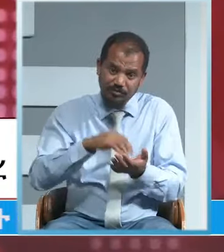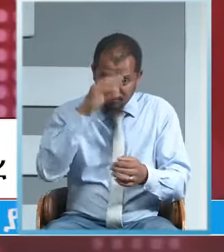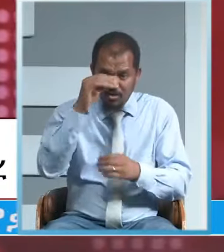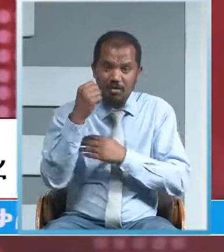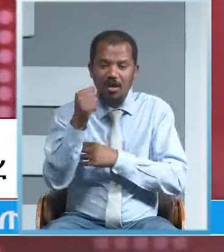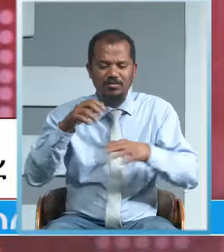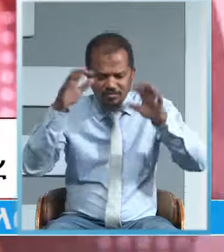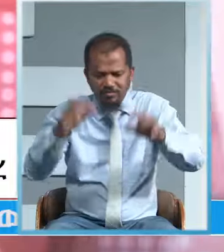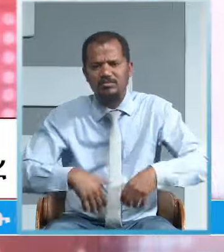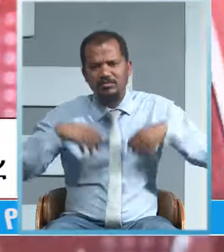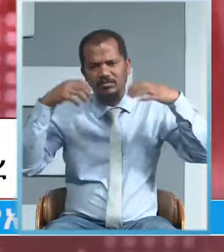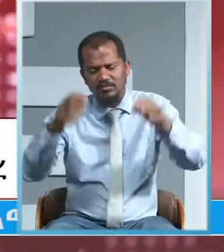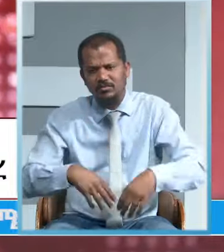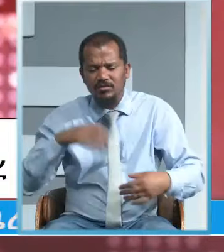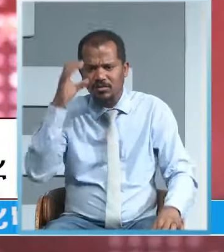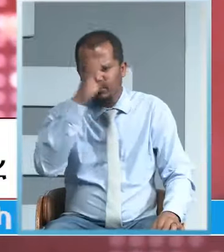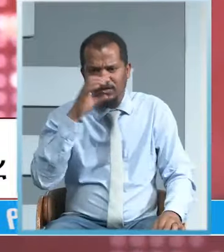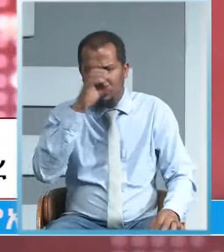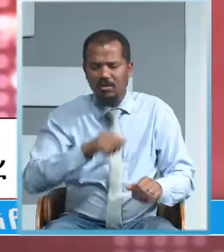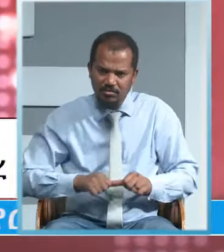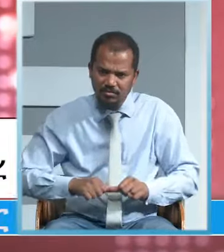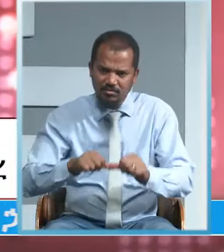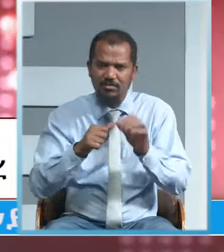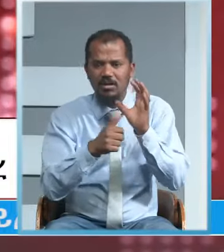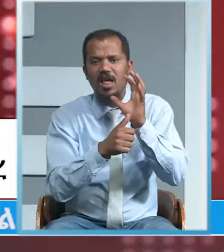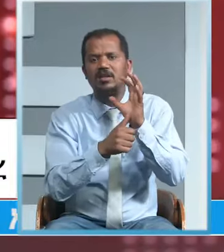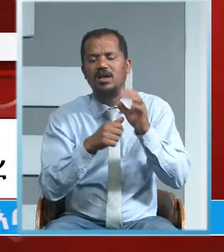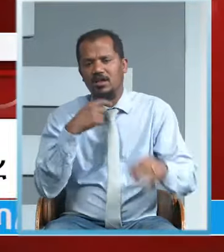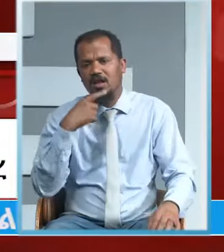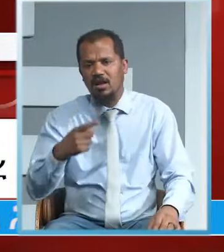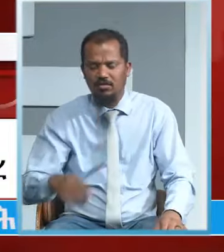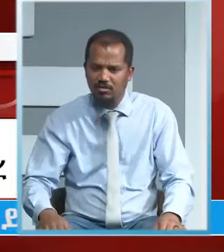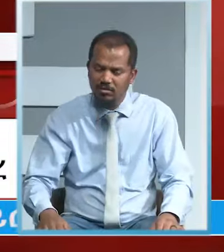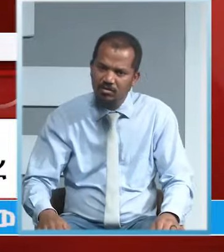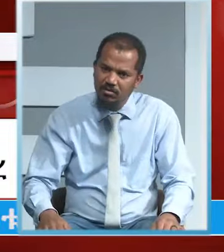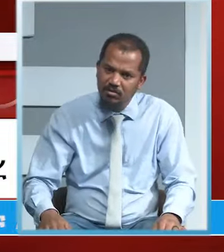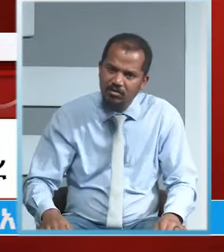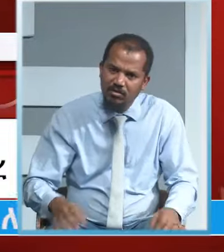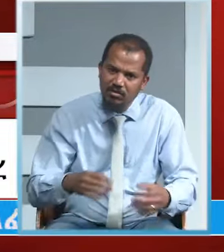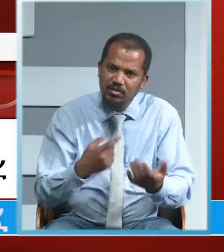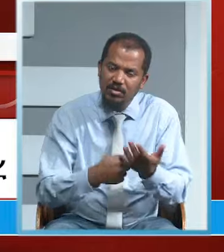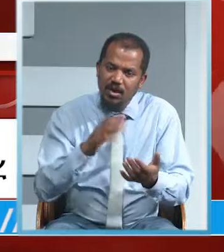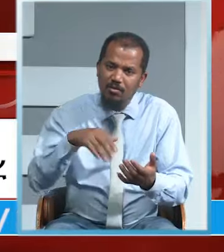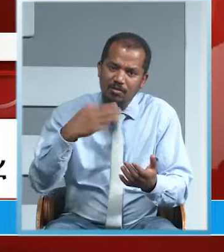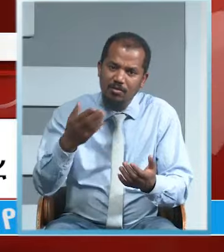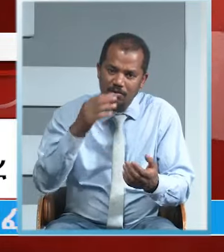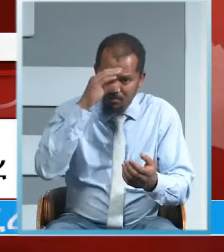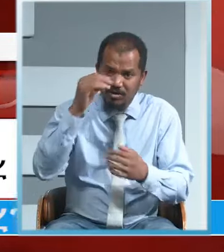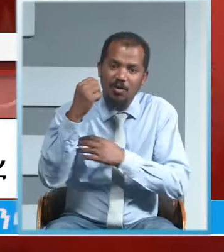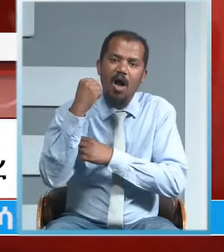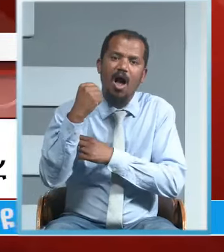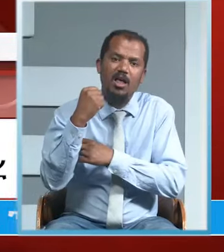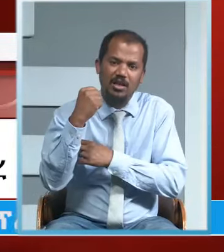ወደ ቁፋሮ በመግባት ፍለጋው እንደሚቀጥል ለኢሳት ገልጸዋል። በጊዜው ቁሟል። እንግዲህ ከዚህ በኋላ በሰው ኃይል